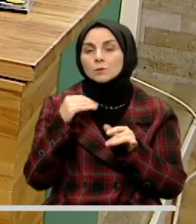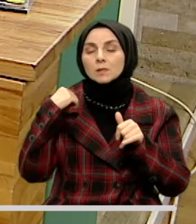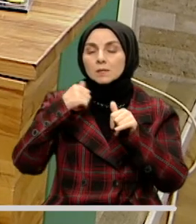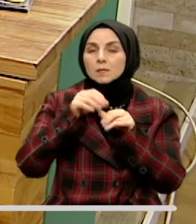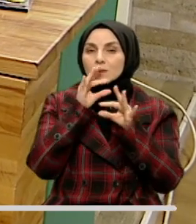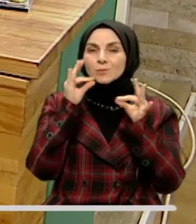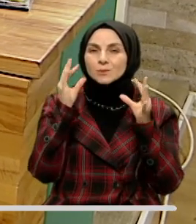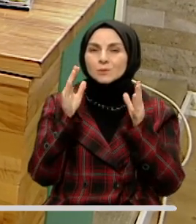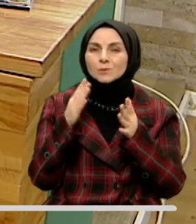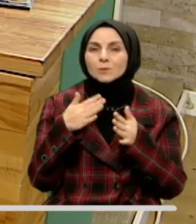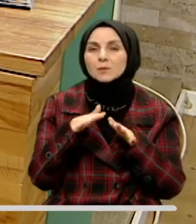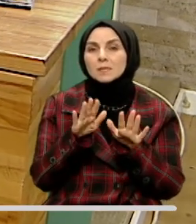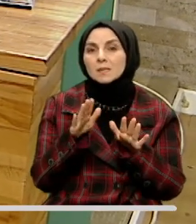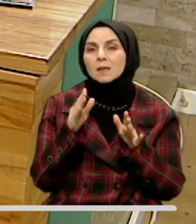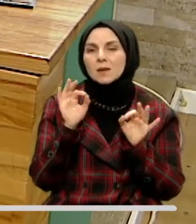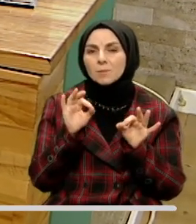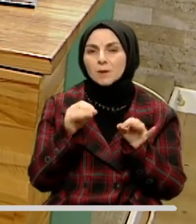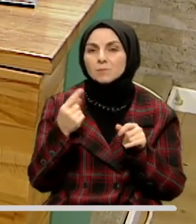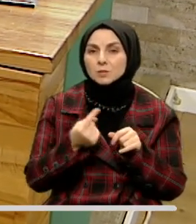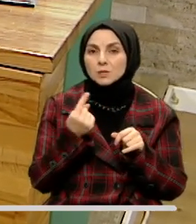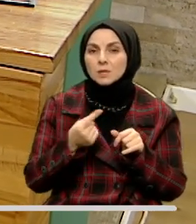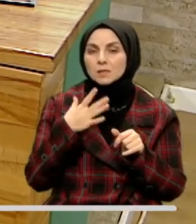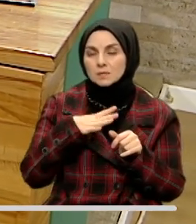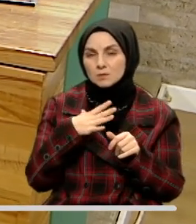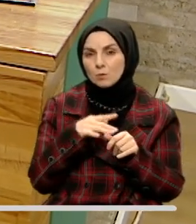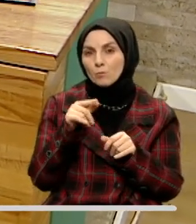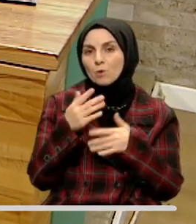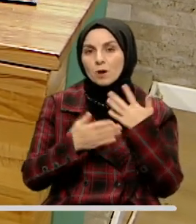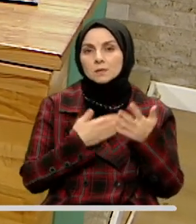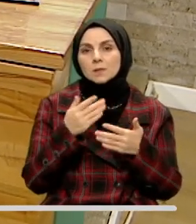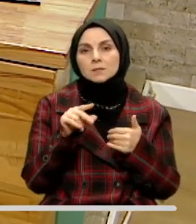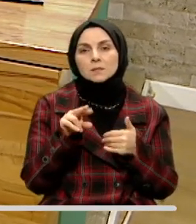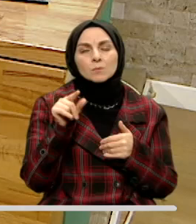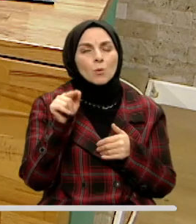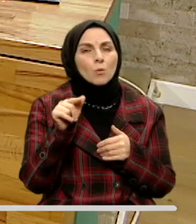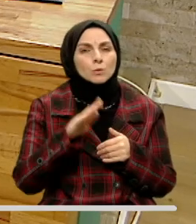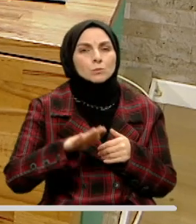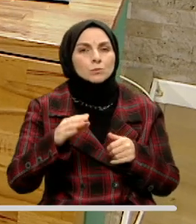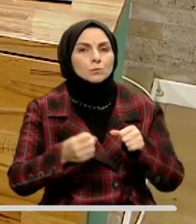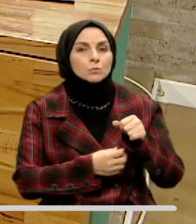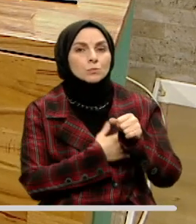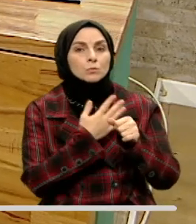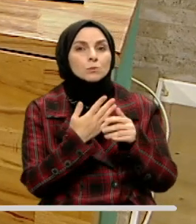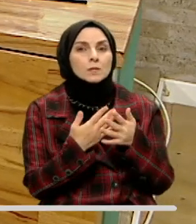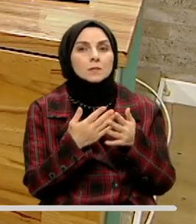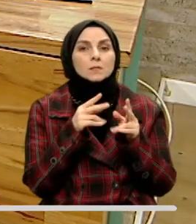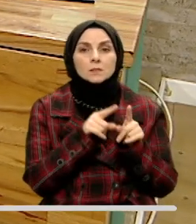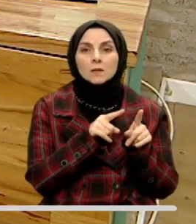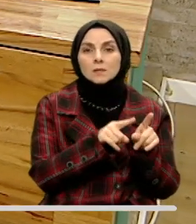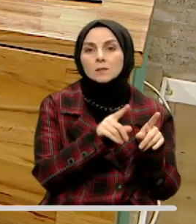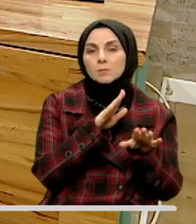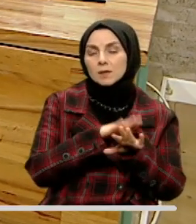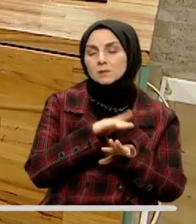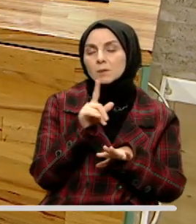Ya da yine hep bir şey daha istiyor. Bir şey daha istiyor. İşte bu bahsettiğiniz gibi o çocuğun duygularını, hislerini, yoğunluğunu takip etmekten mi